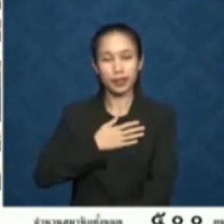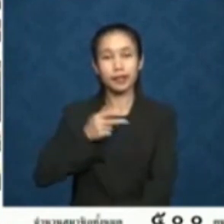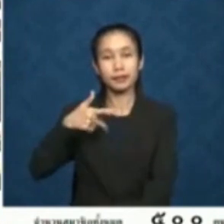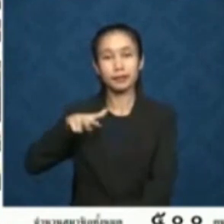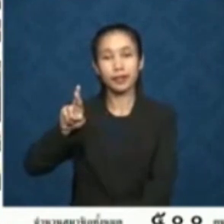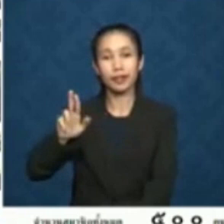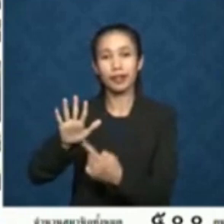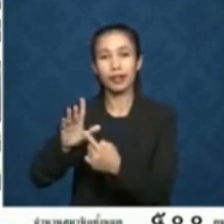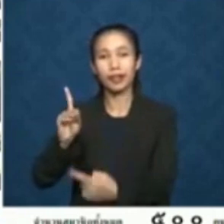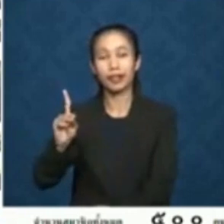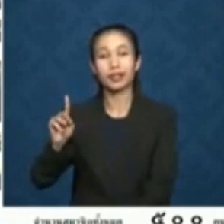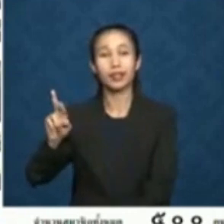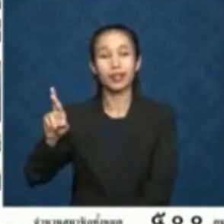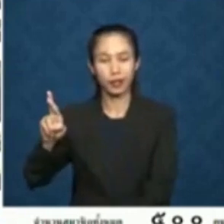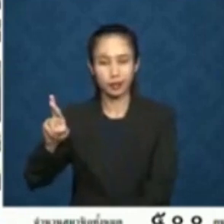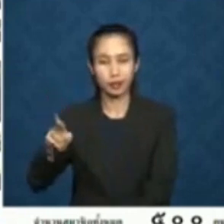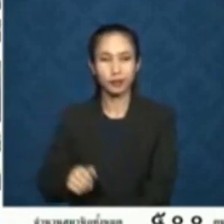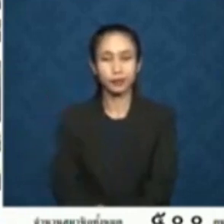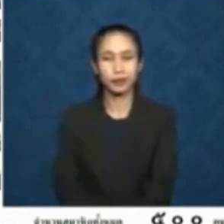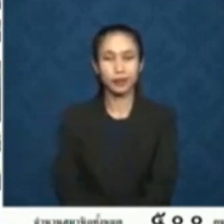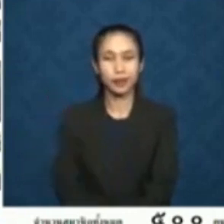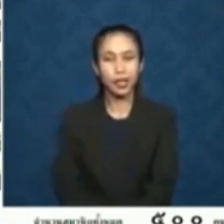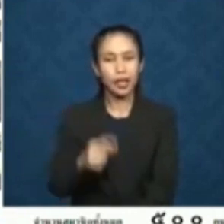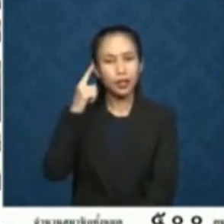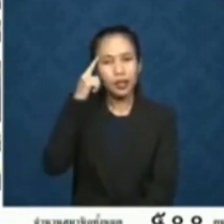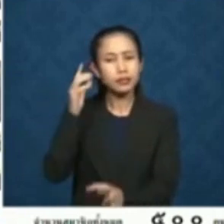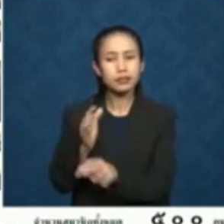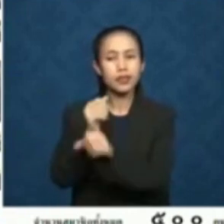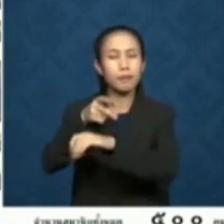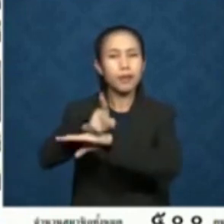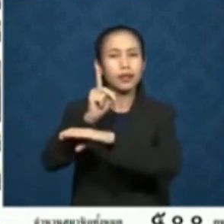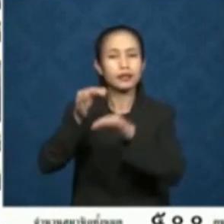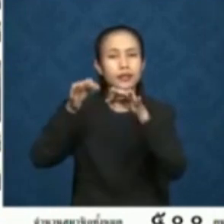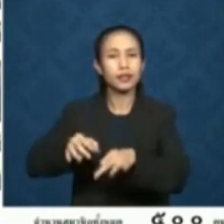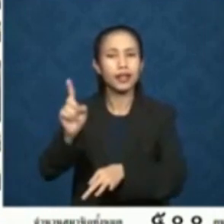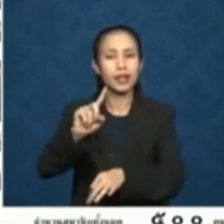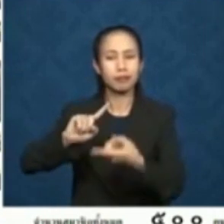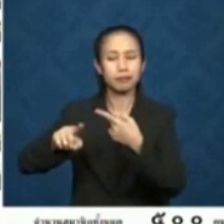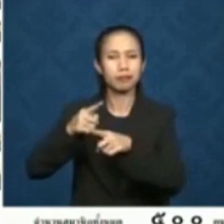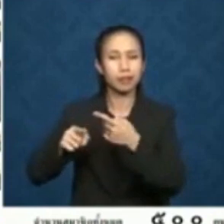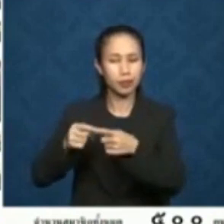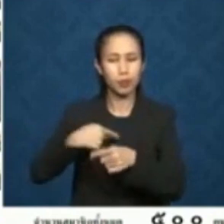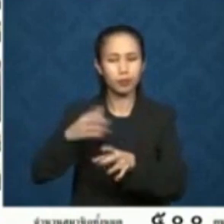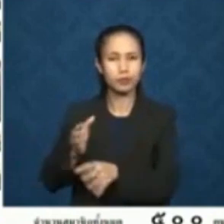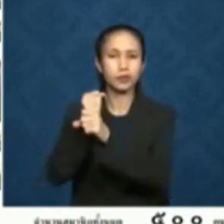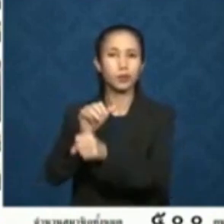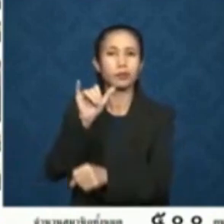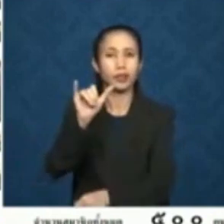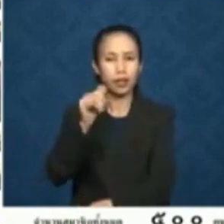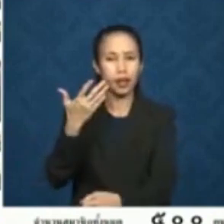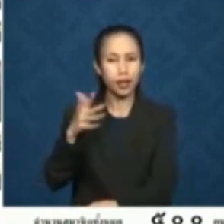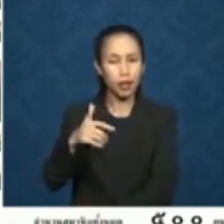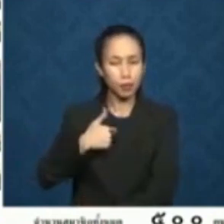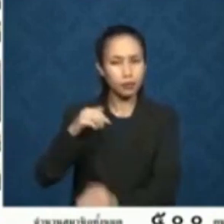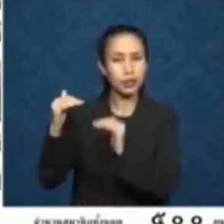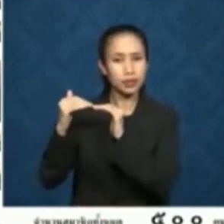ท่านประธานตกพลดอนปริศนานะ ท่านพลดอนเชิญครับ พรรคภูมิใจไทยครับตกลงท่านประธานจะวินิจฉัยว่ายังไงครับเพื่อนสมาชิ